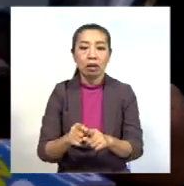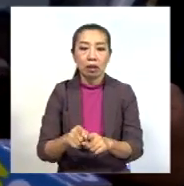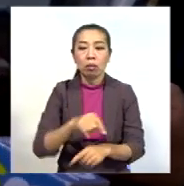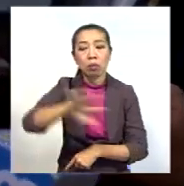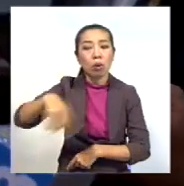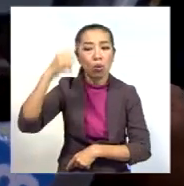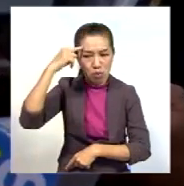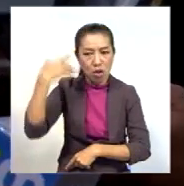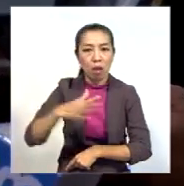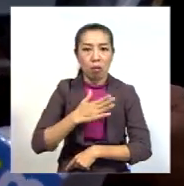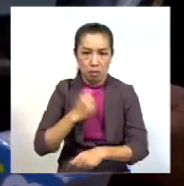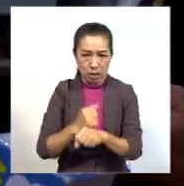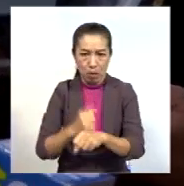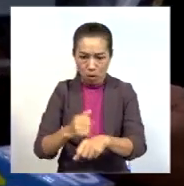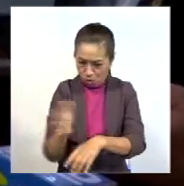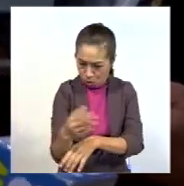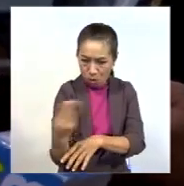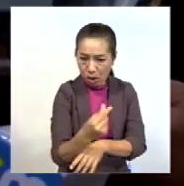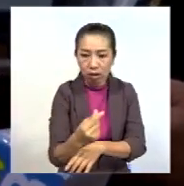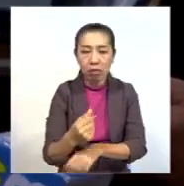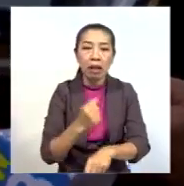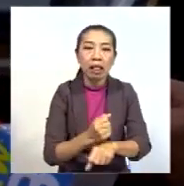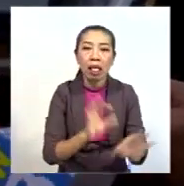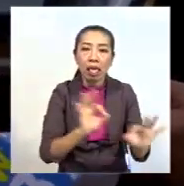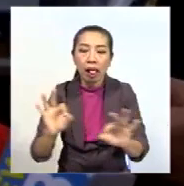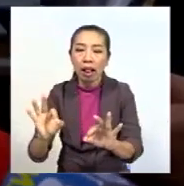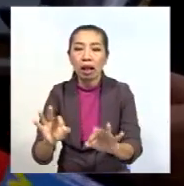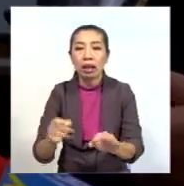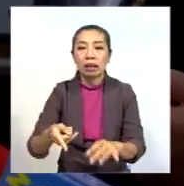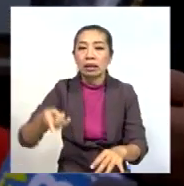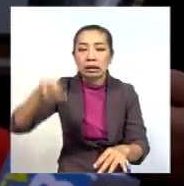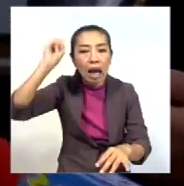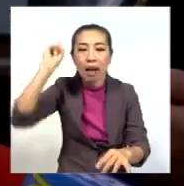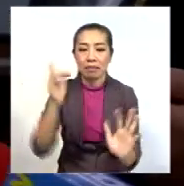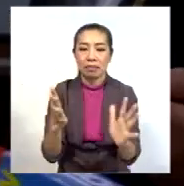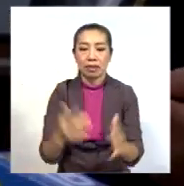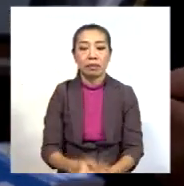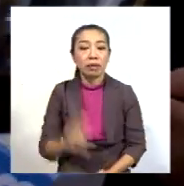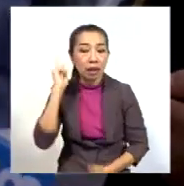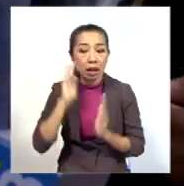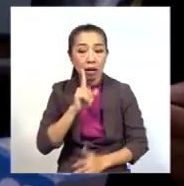แล้วล่ะผมเร่งรัดอยู่แล้วแล้วก็ไม่มาเชื่องช้าอยู่แล้ว นะ